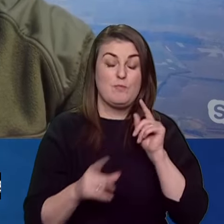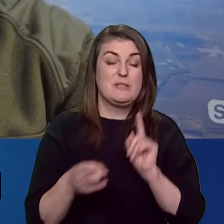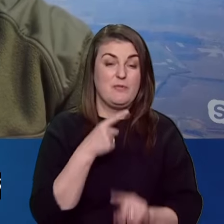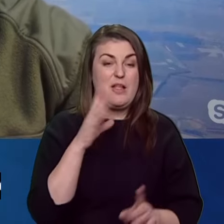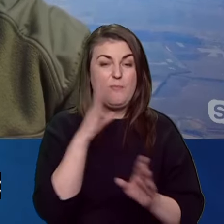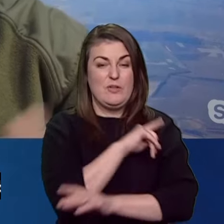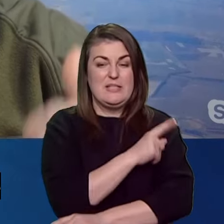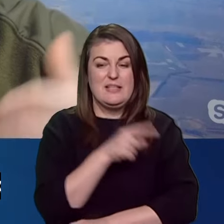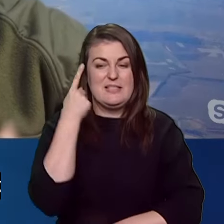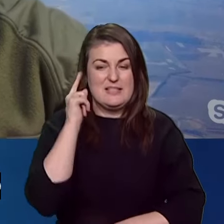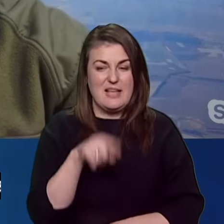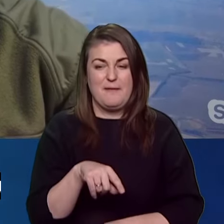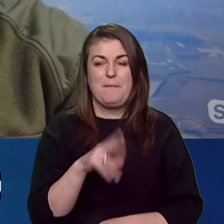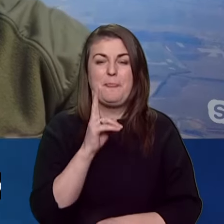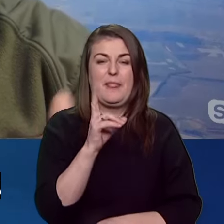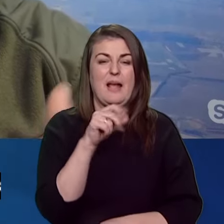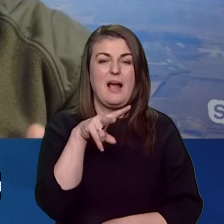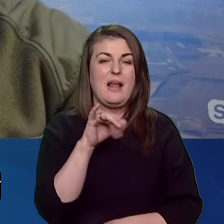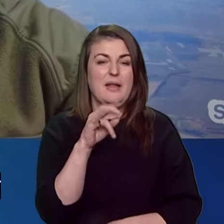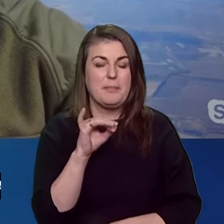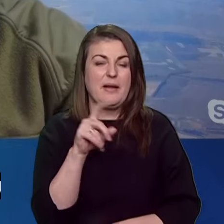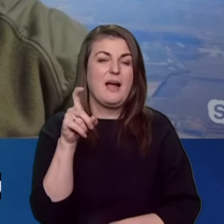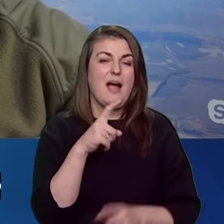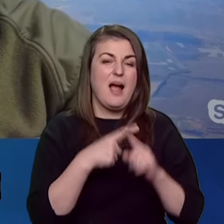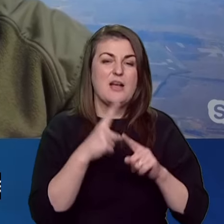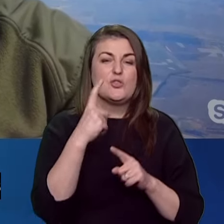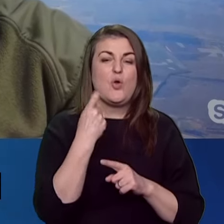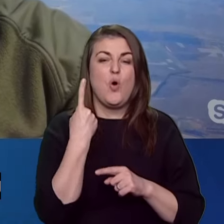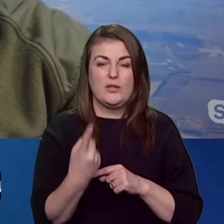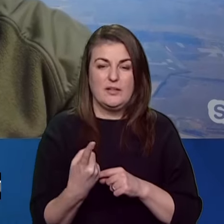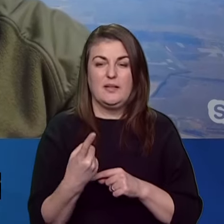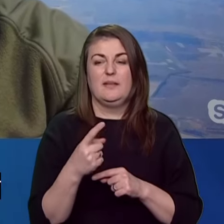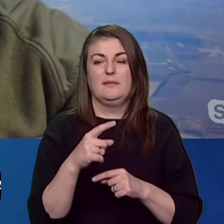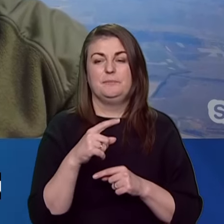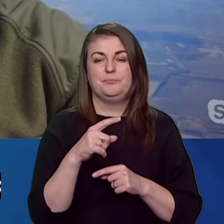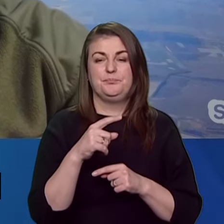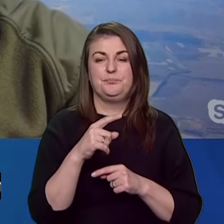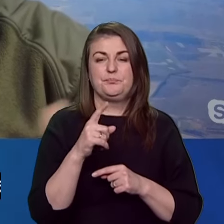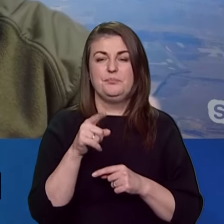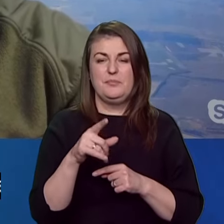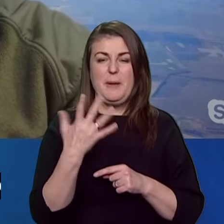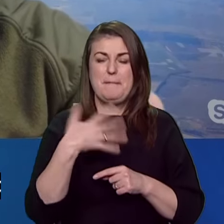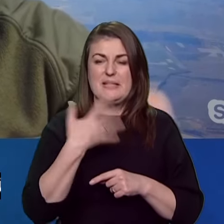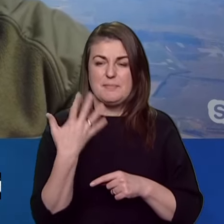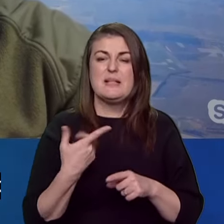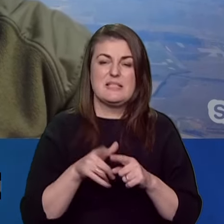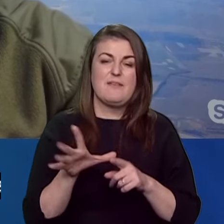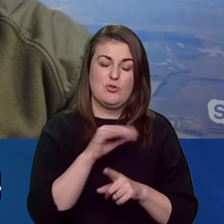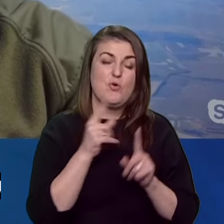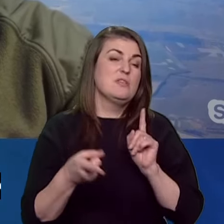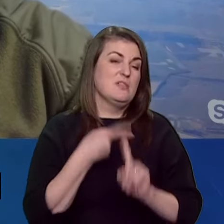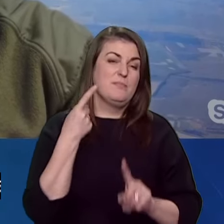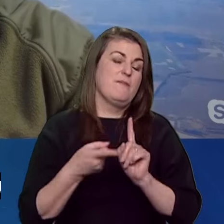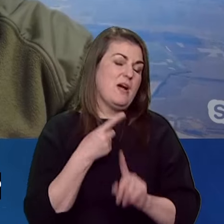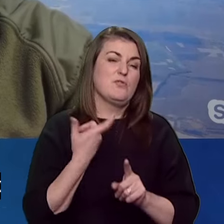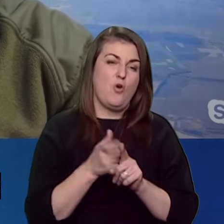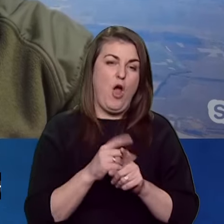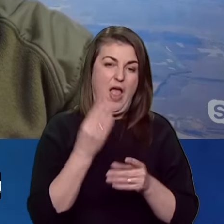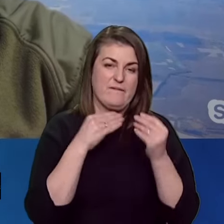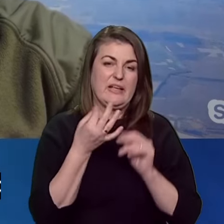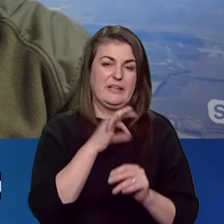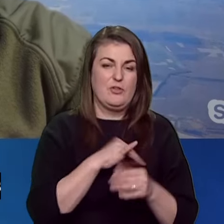повітряні сили, ви знаєте, це і калібри, і Х-101, Х-55. Це збивається доволі таки